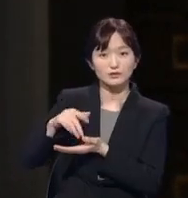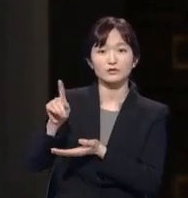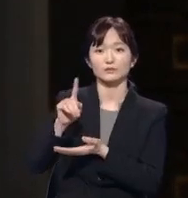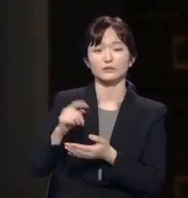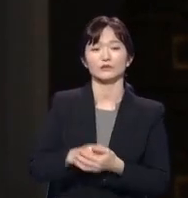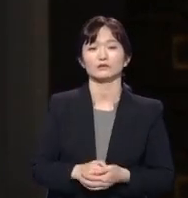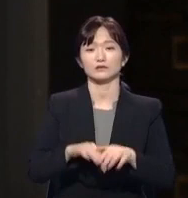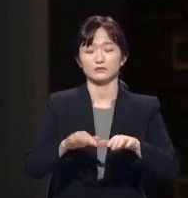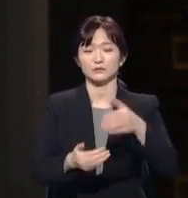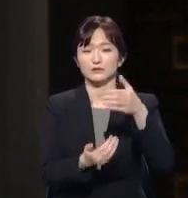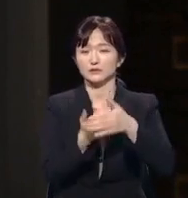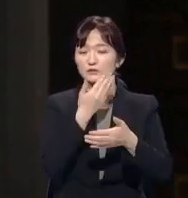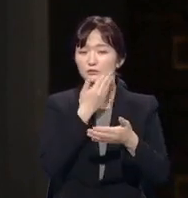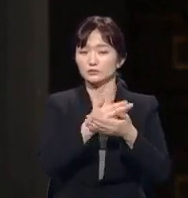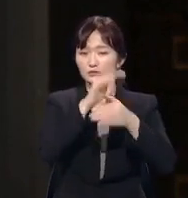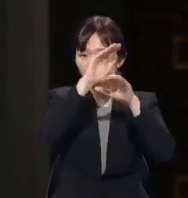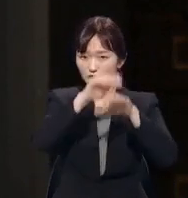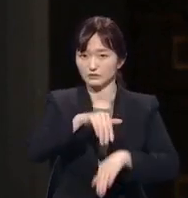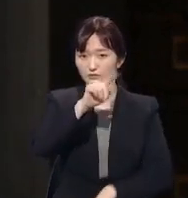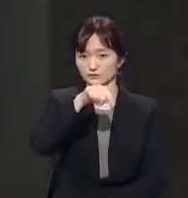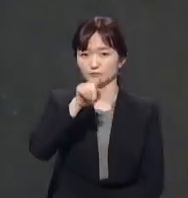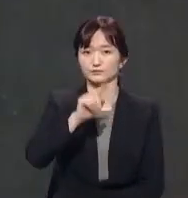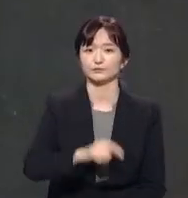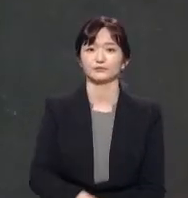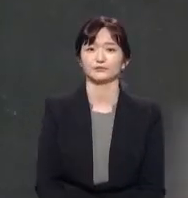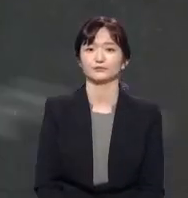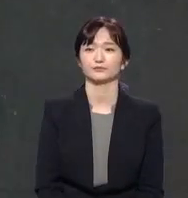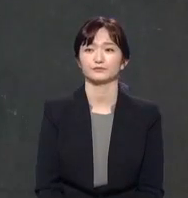이번 사건 체크 포인트 짚어보자